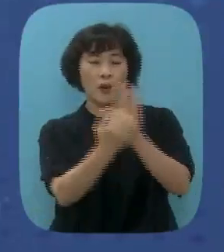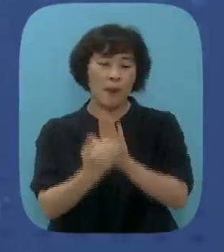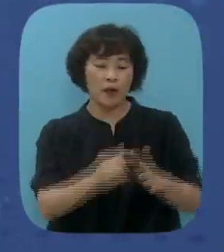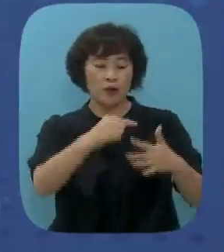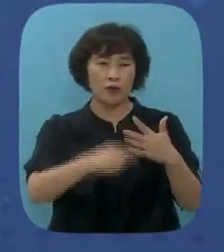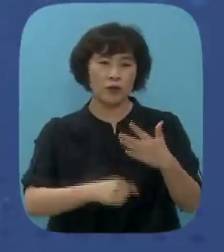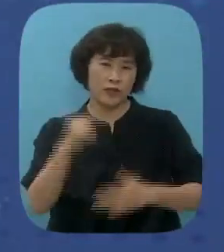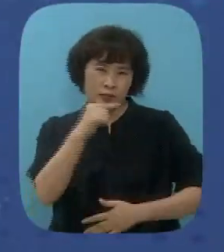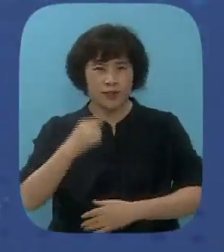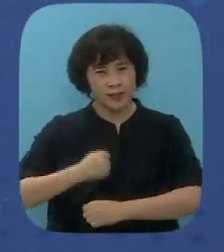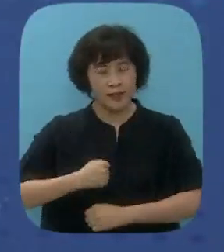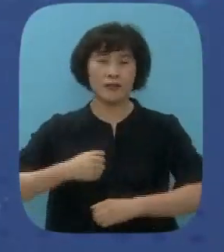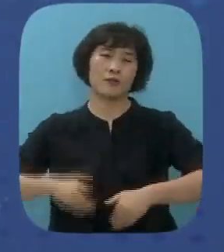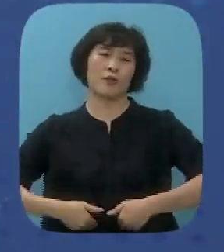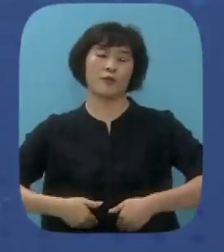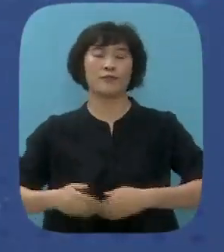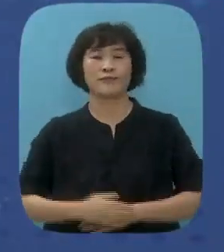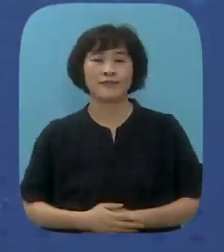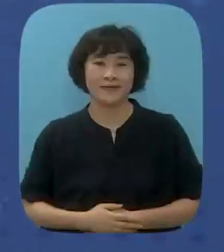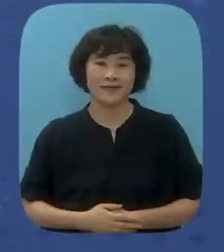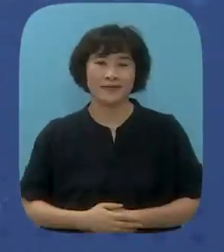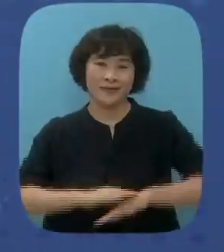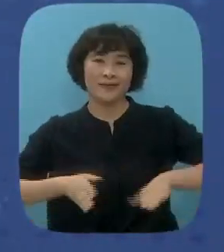방역 수칙을 더욱 철저히 지켜야겠습니다.